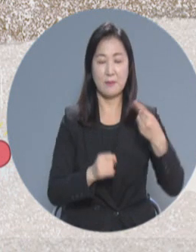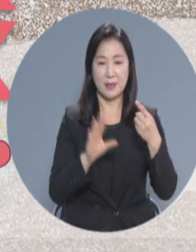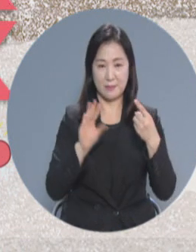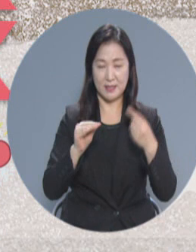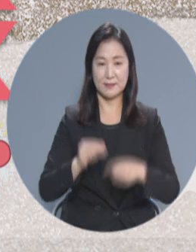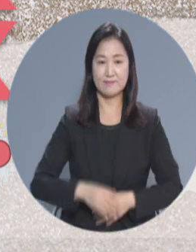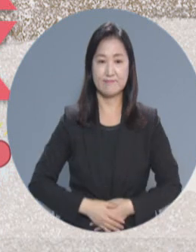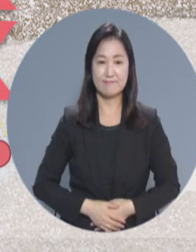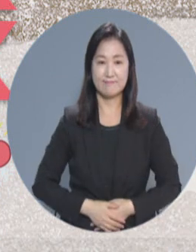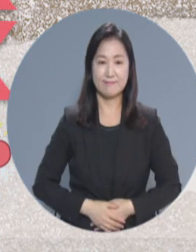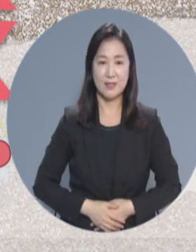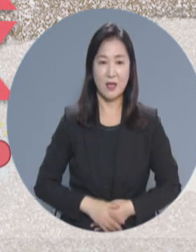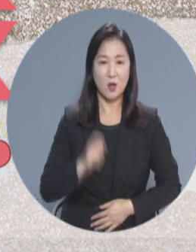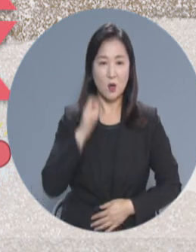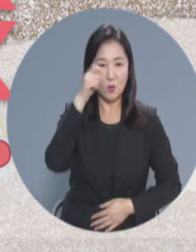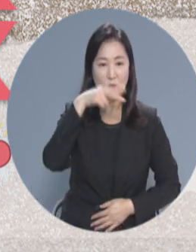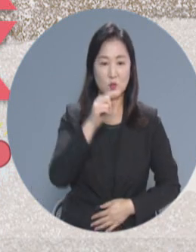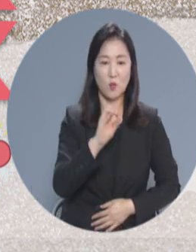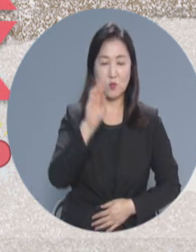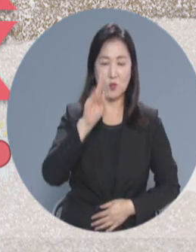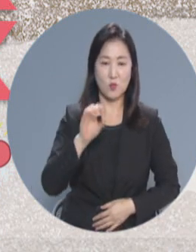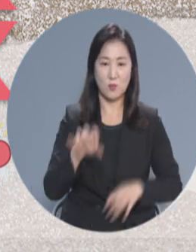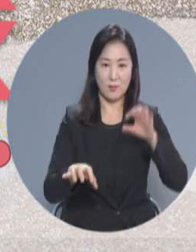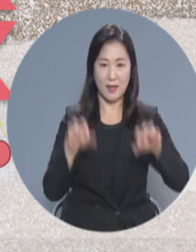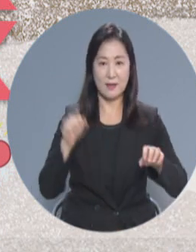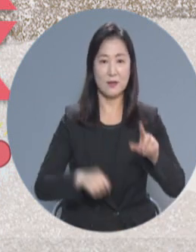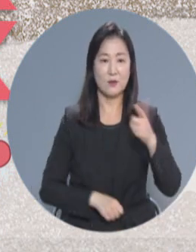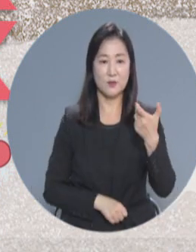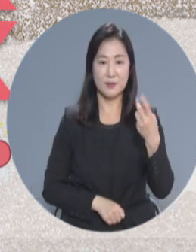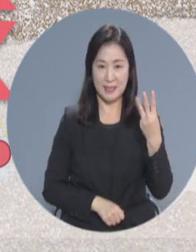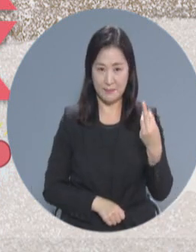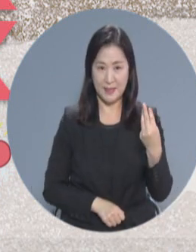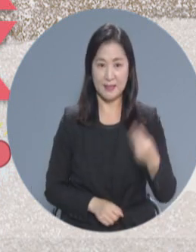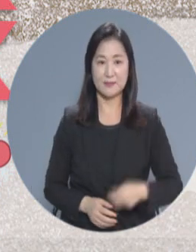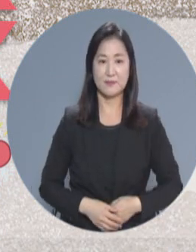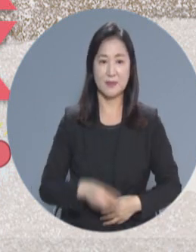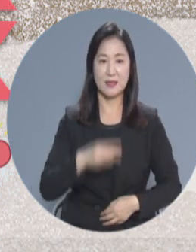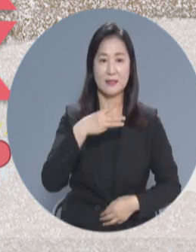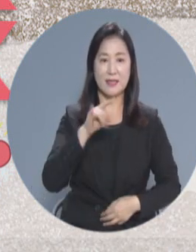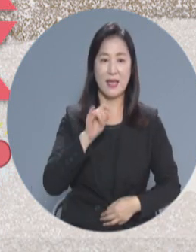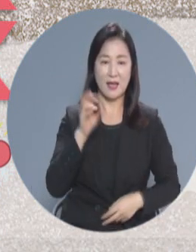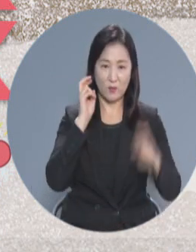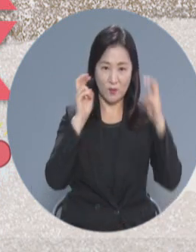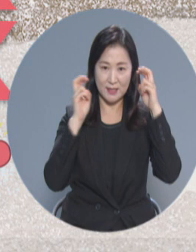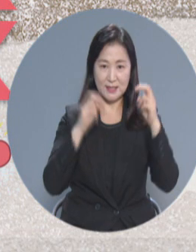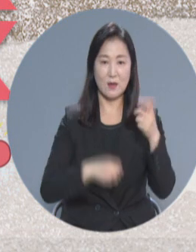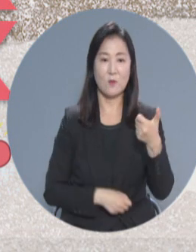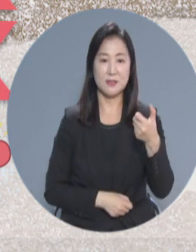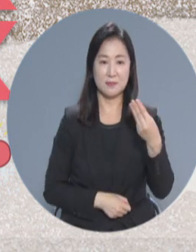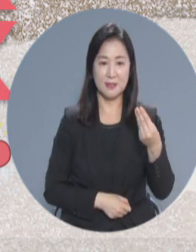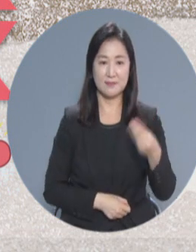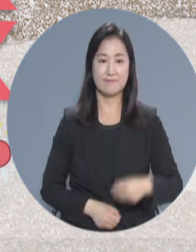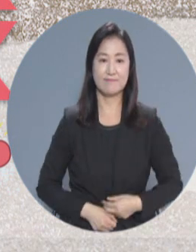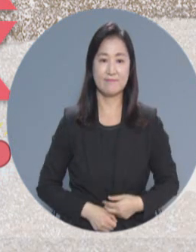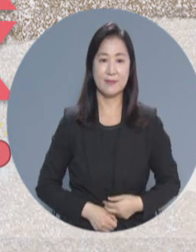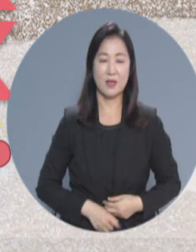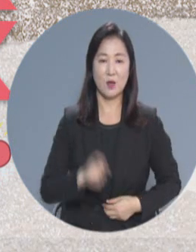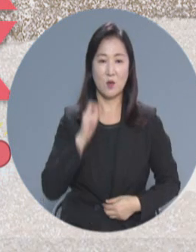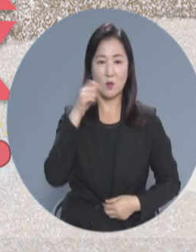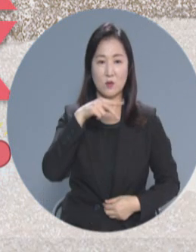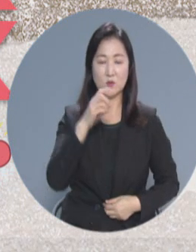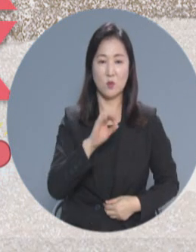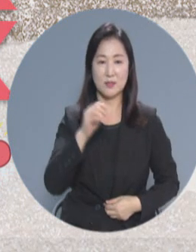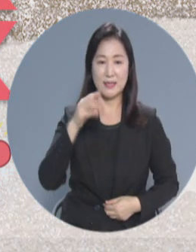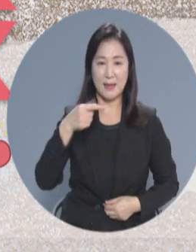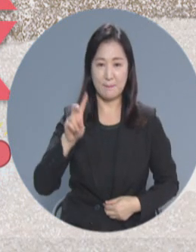원, 고흥군 도양면 동북마을 주민 일동 63만 원, 순천 태양아크릴 50만 원, 고흥군